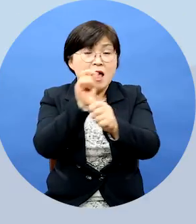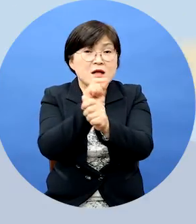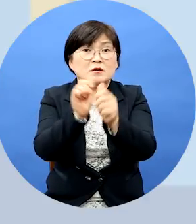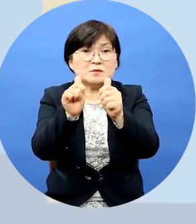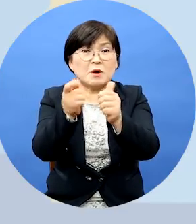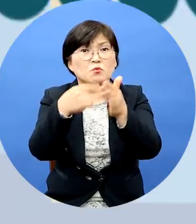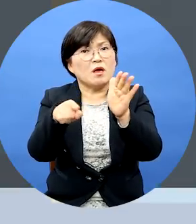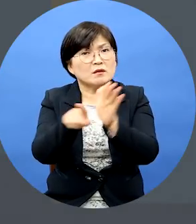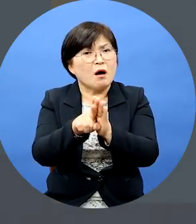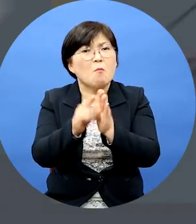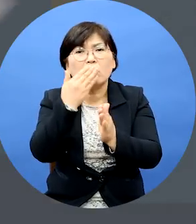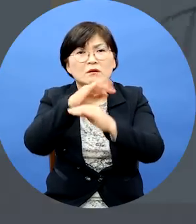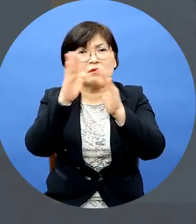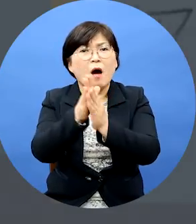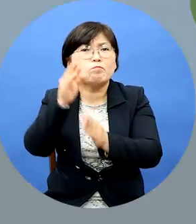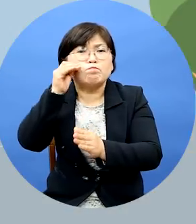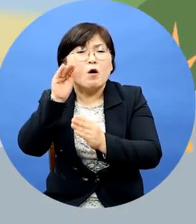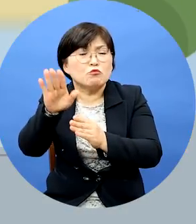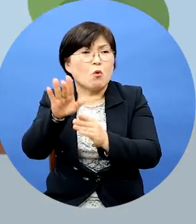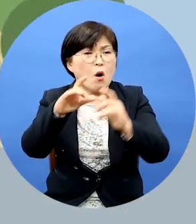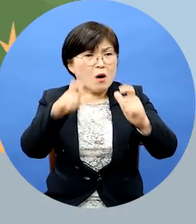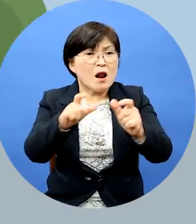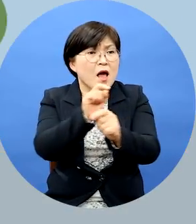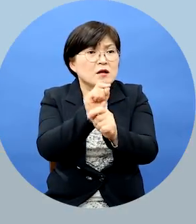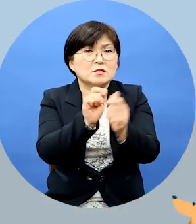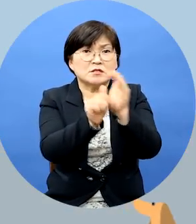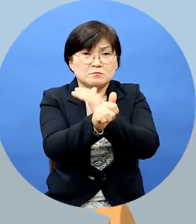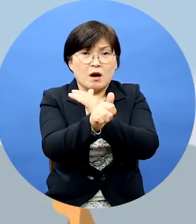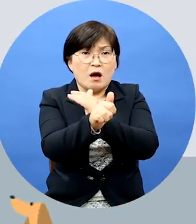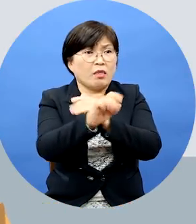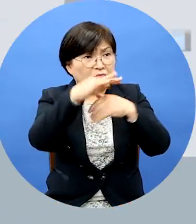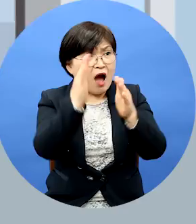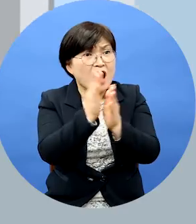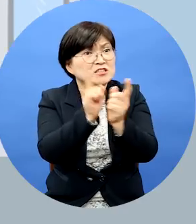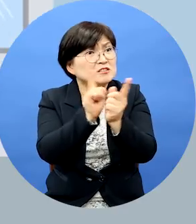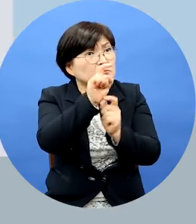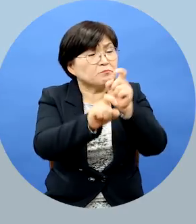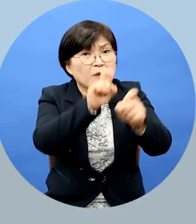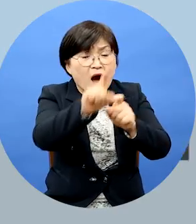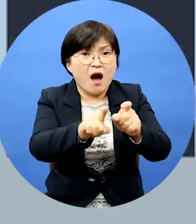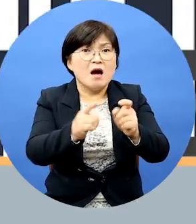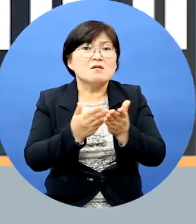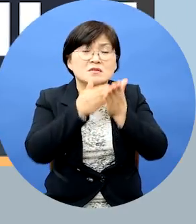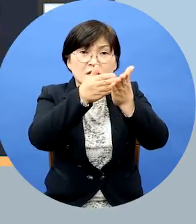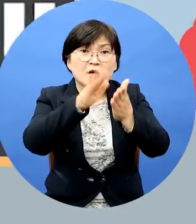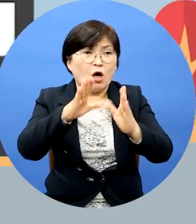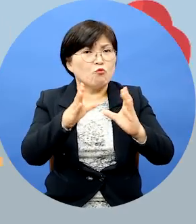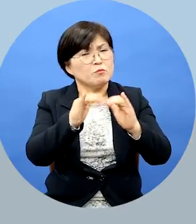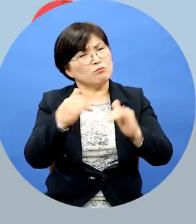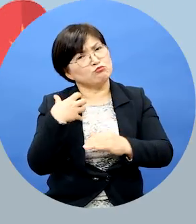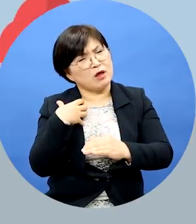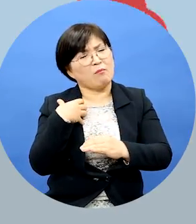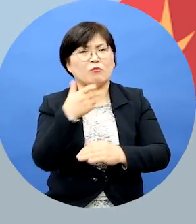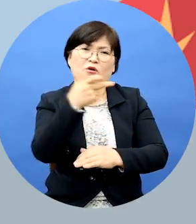청구하기 위해 생계를 제쳐두고 관할 행정심판위원회를 일일이 찾아 직접 발걸음을 해야 하는 국민들의